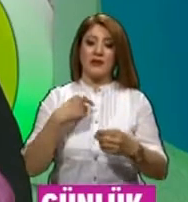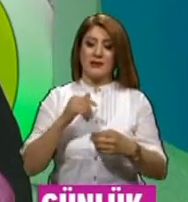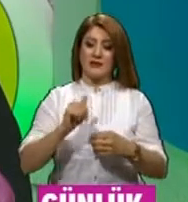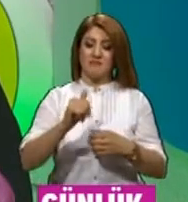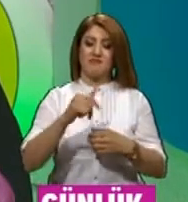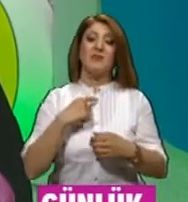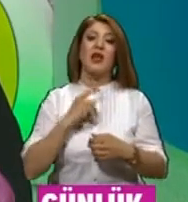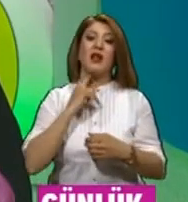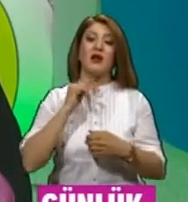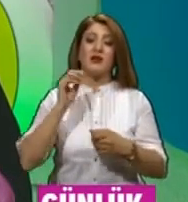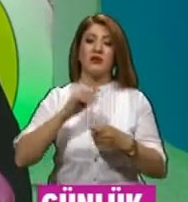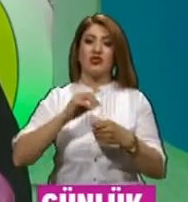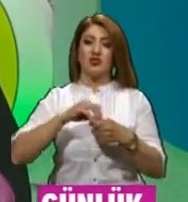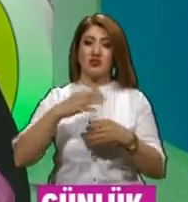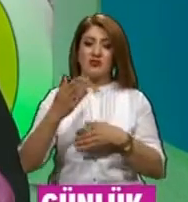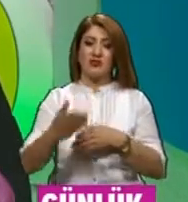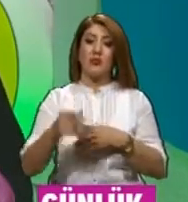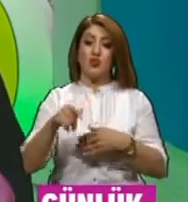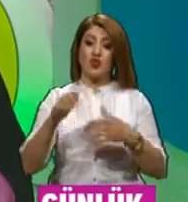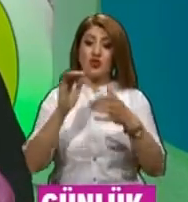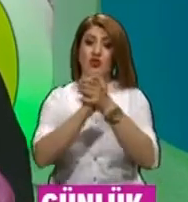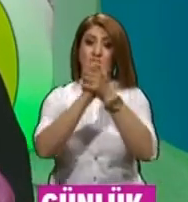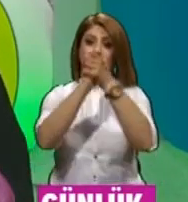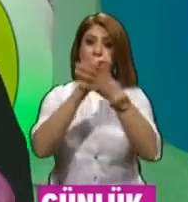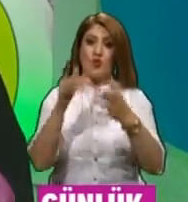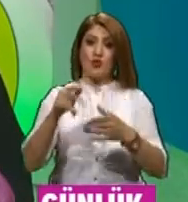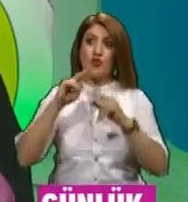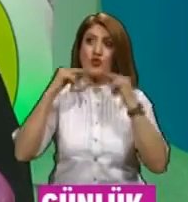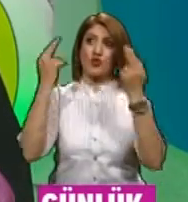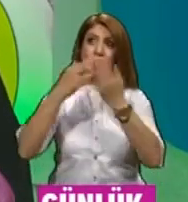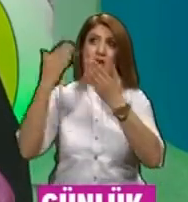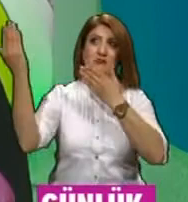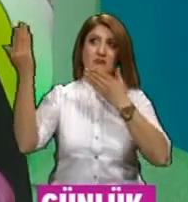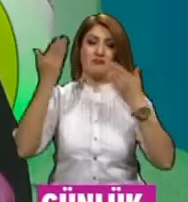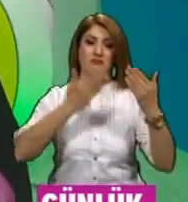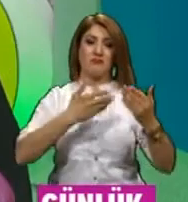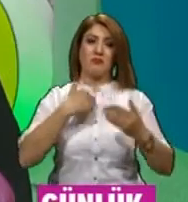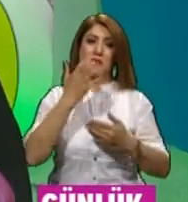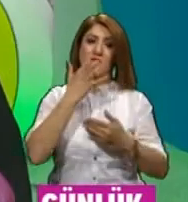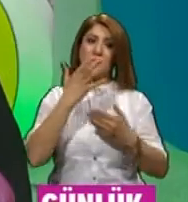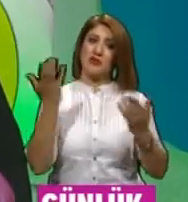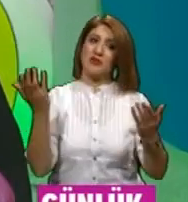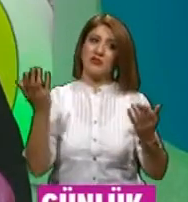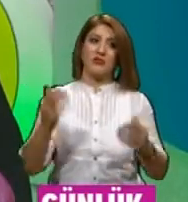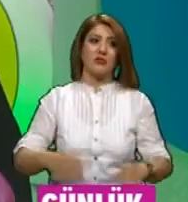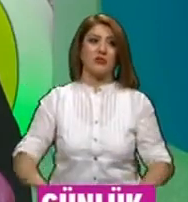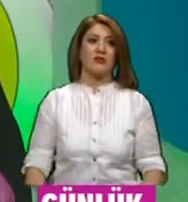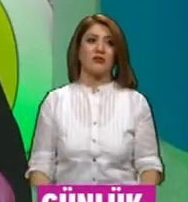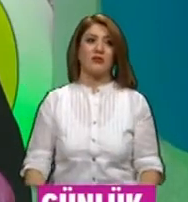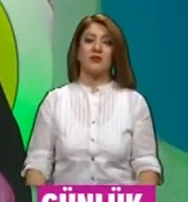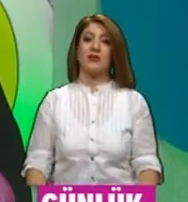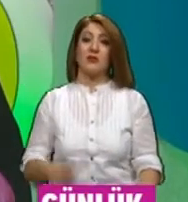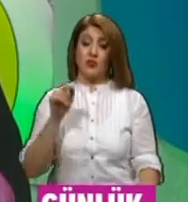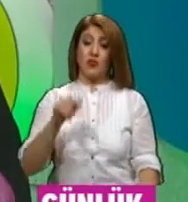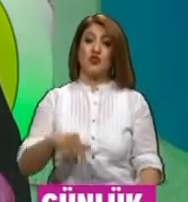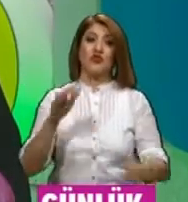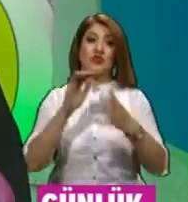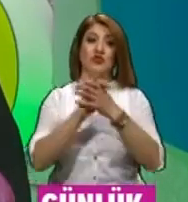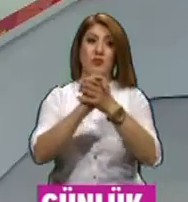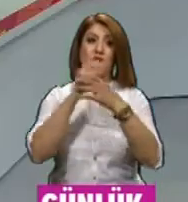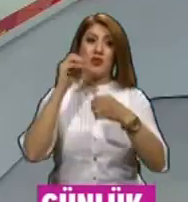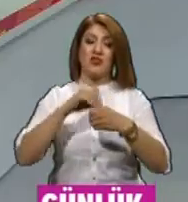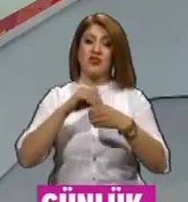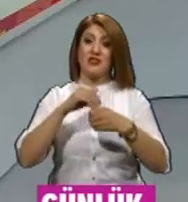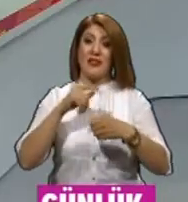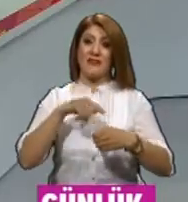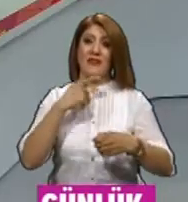Alanya'da bu şampiyonun ikincisi. Dünyayı bekliyoruz inşallah değil mi? Bu yarışlarda derece alanlar dünya şampiyonasına.